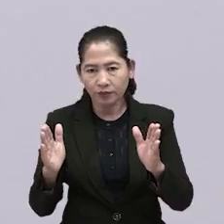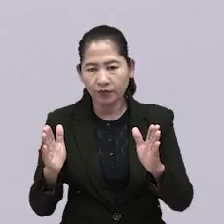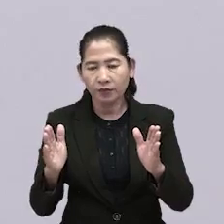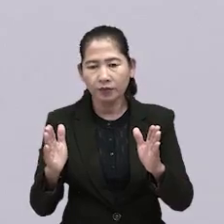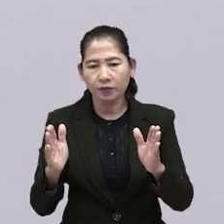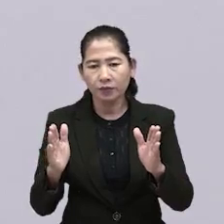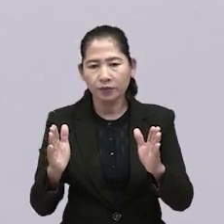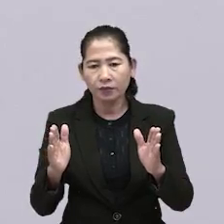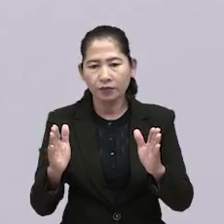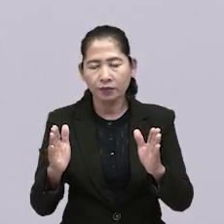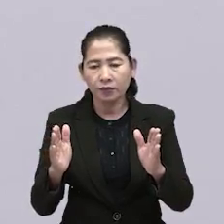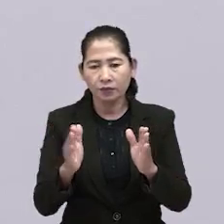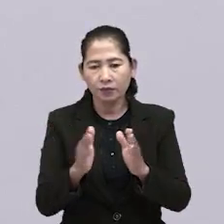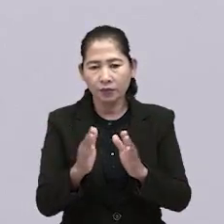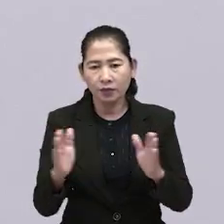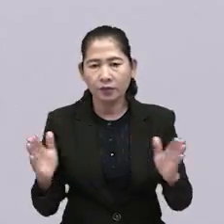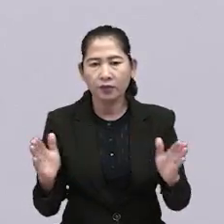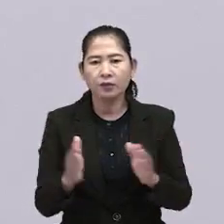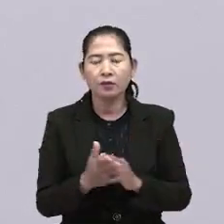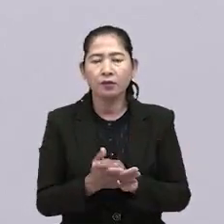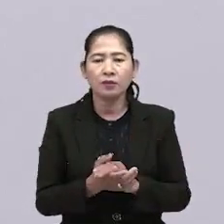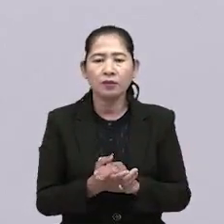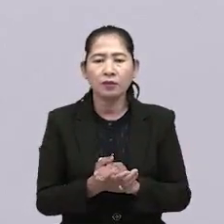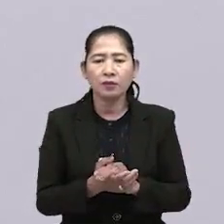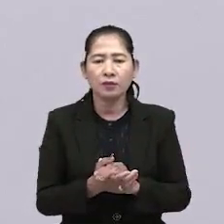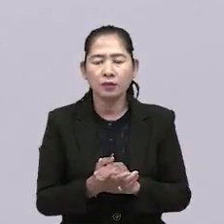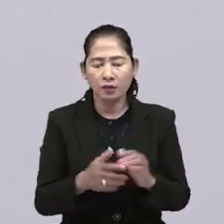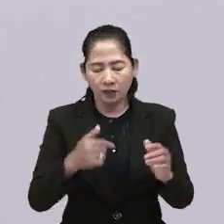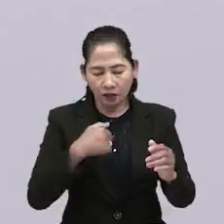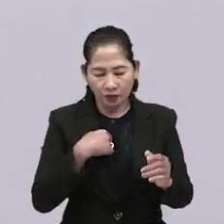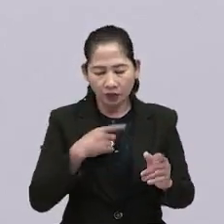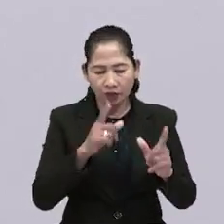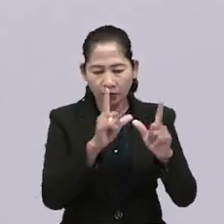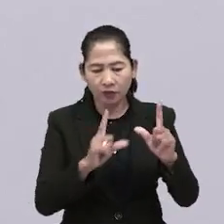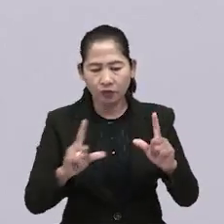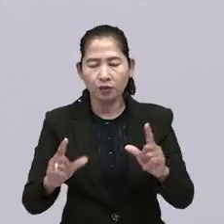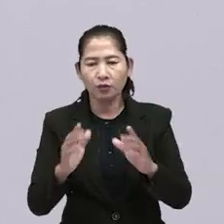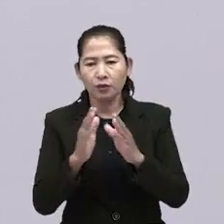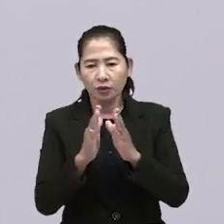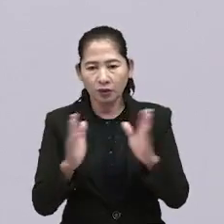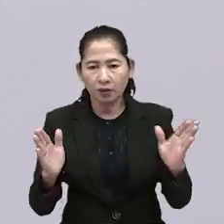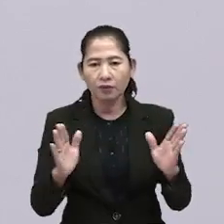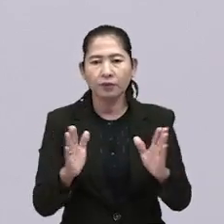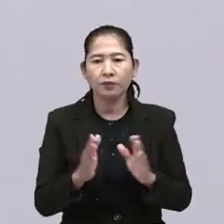ថាធំណាកូនណាខ្ញុំជួនជាមួយនឹងពាកថាធំ